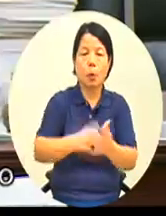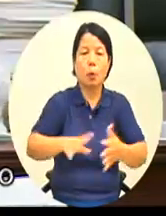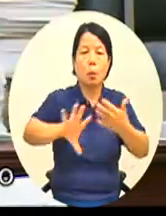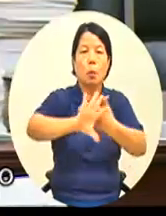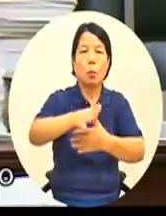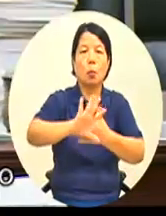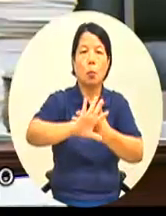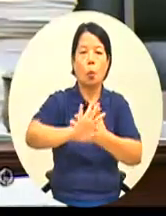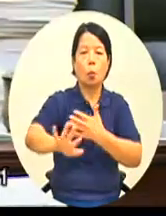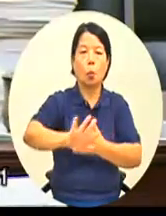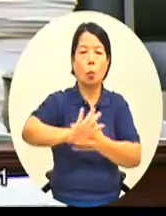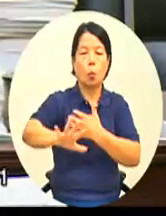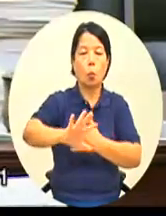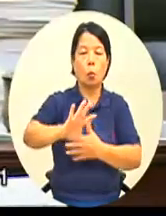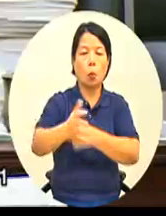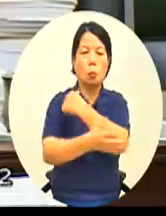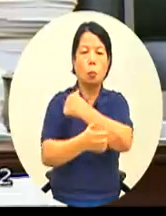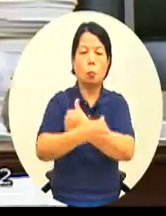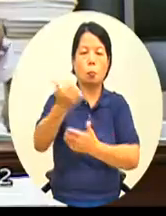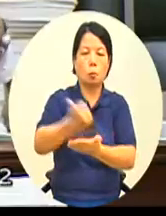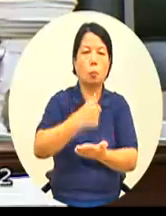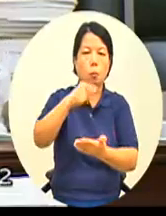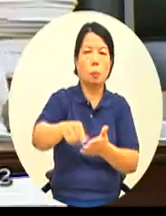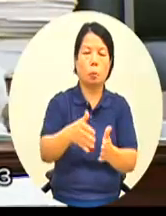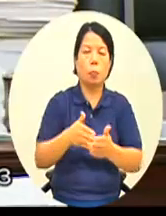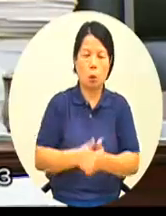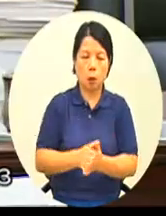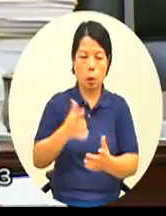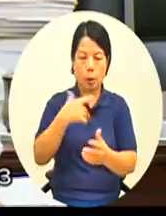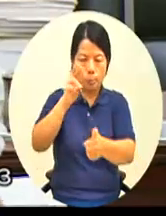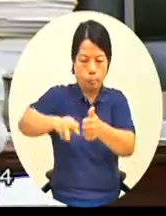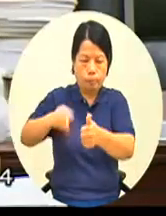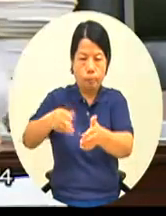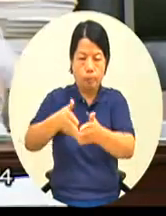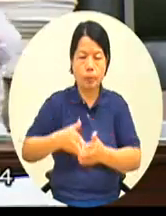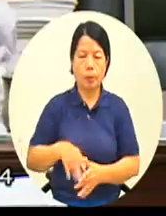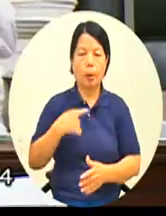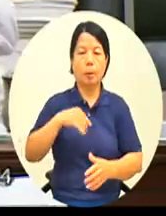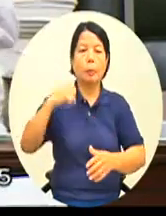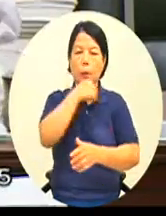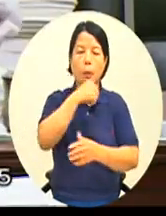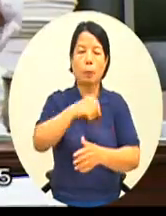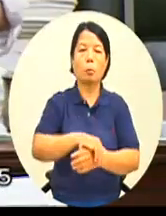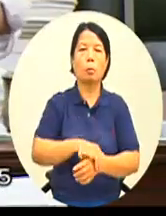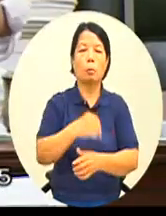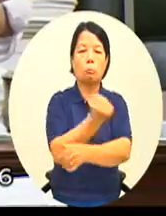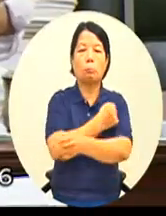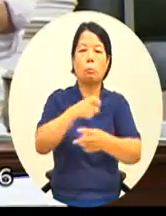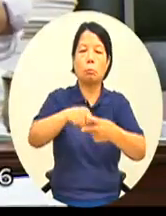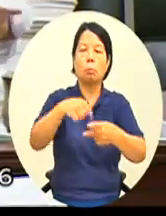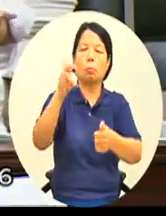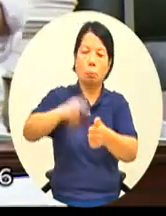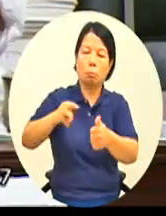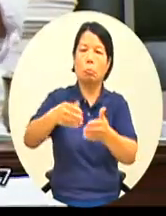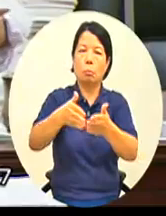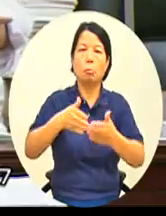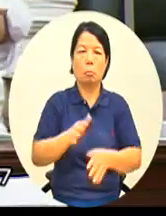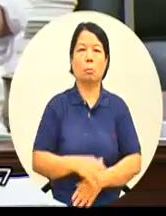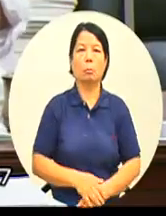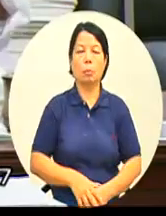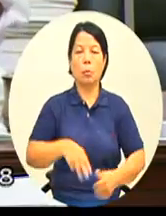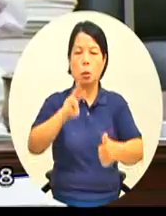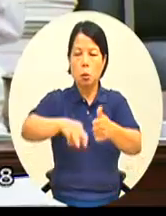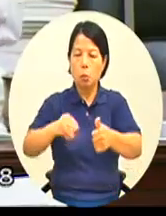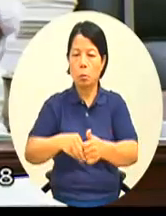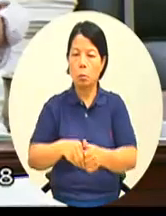机构也要符合我们的标准，然后本劳也是一样哈。那但是这些的训练是不是够不